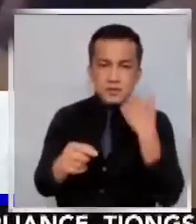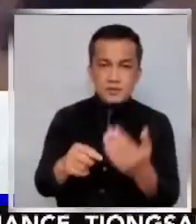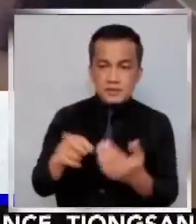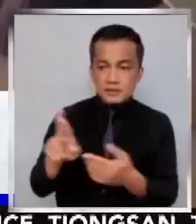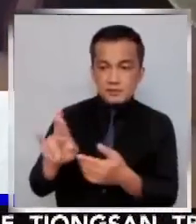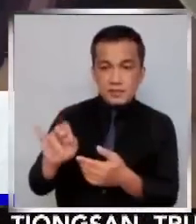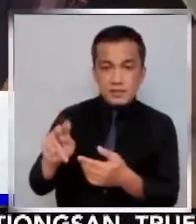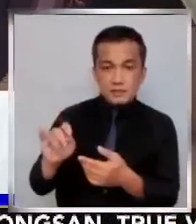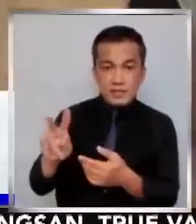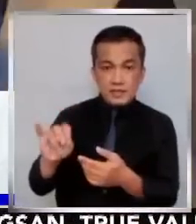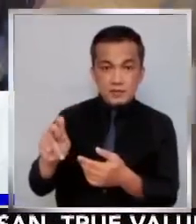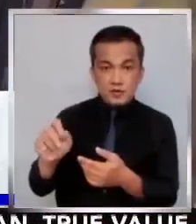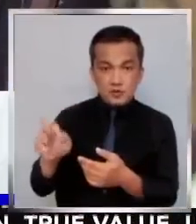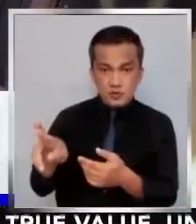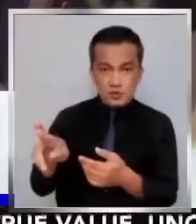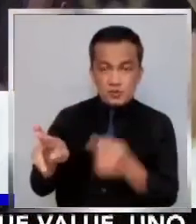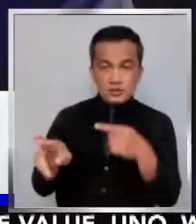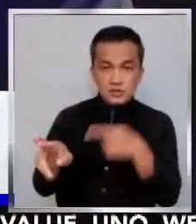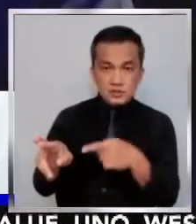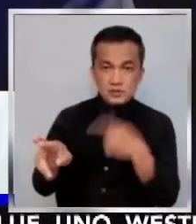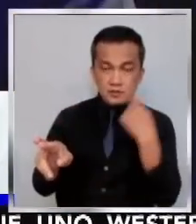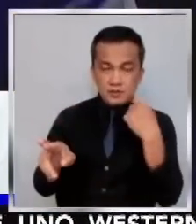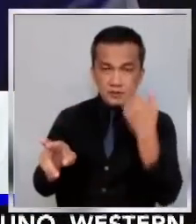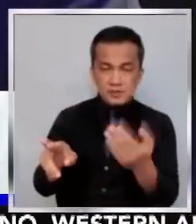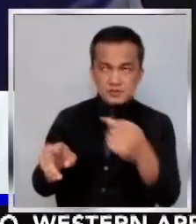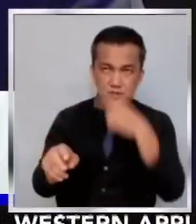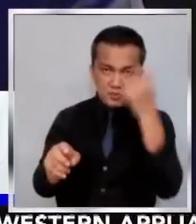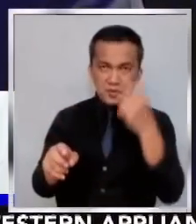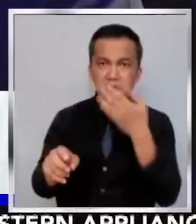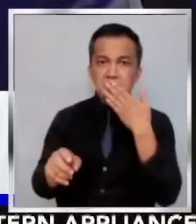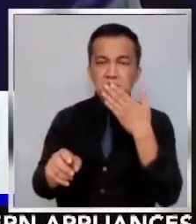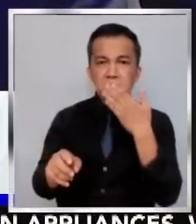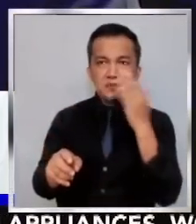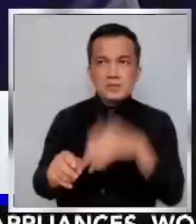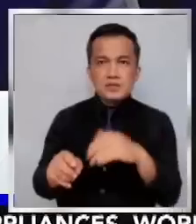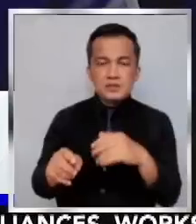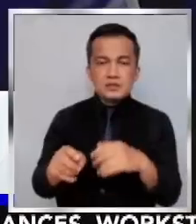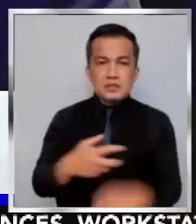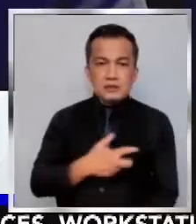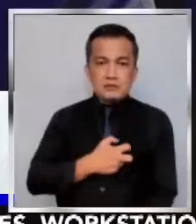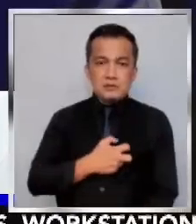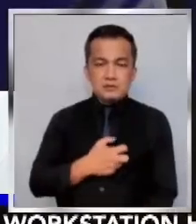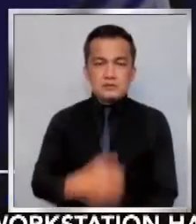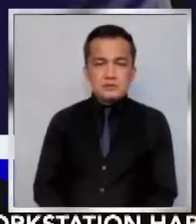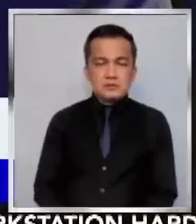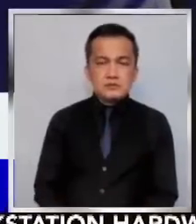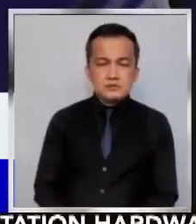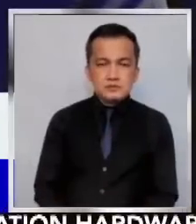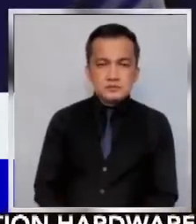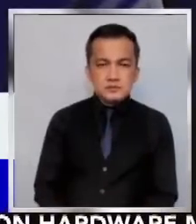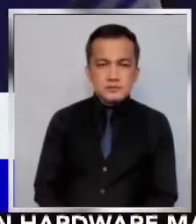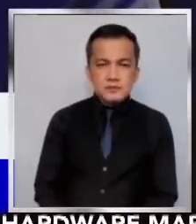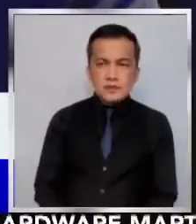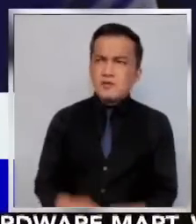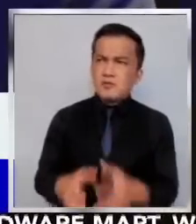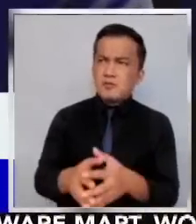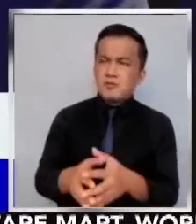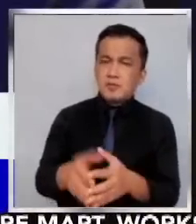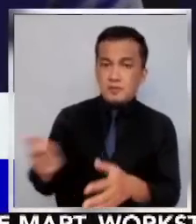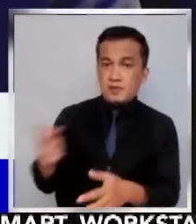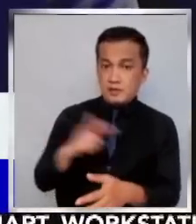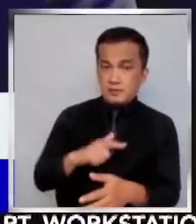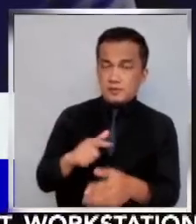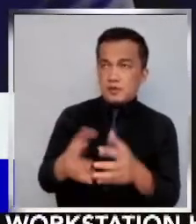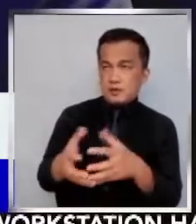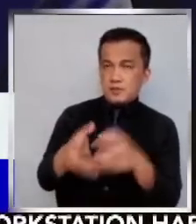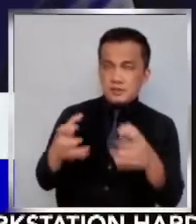ng pagkamatay niya ay dahil sa bangungot. It's too much of an incident, diba? It's an